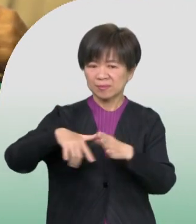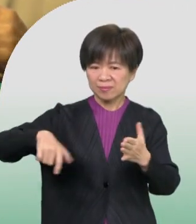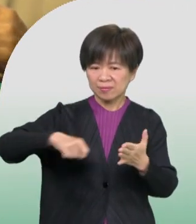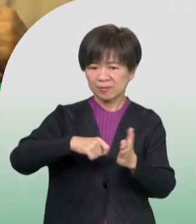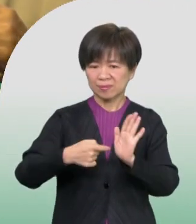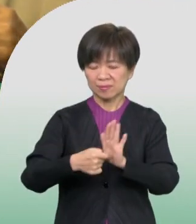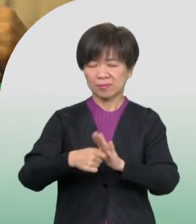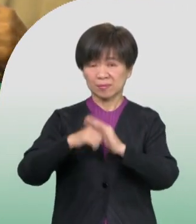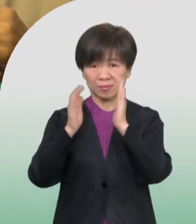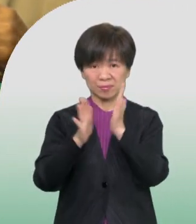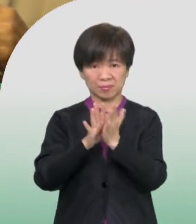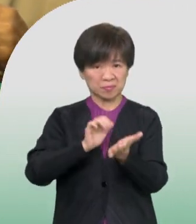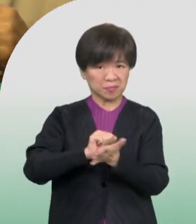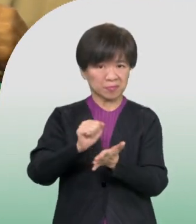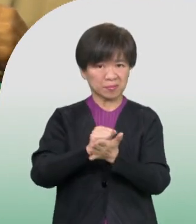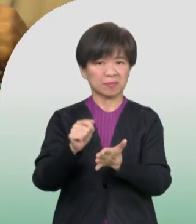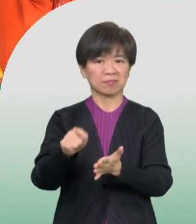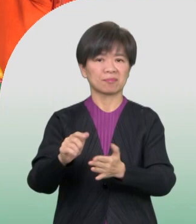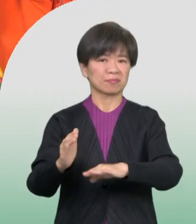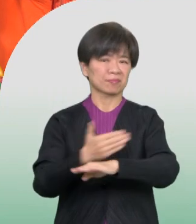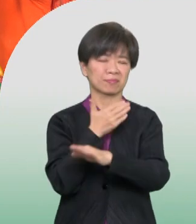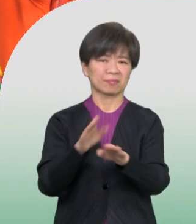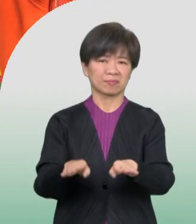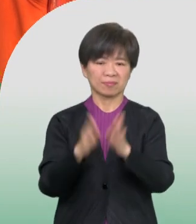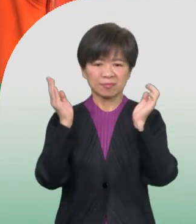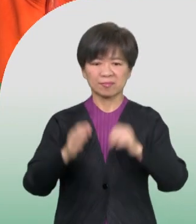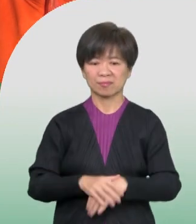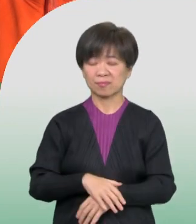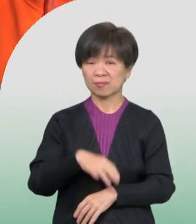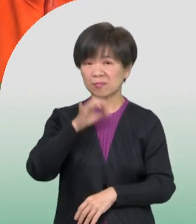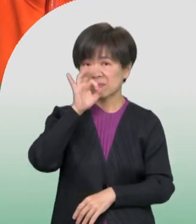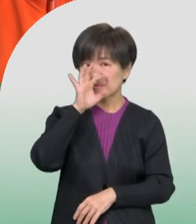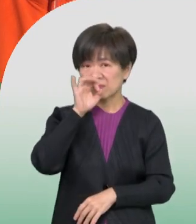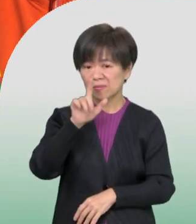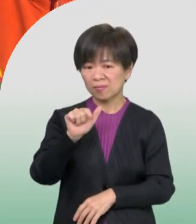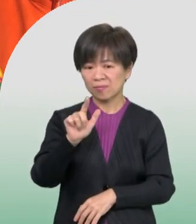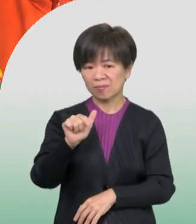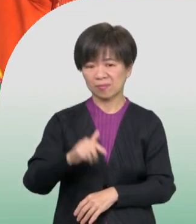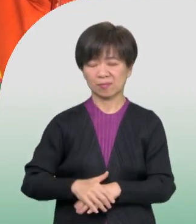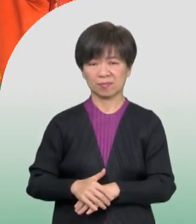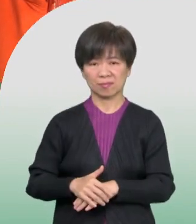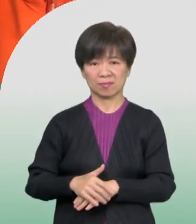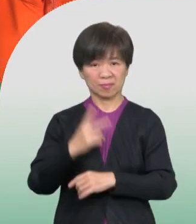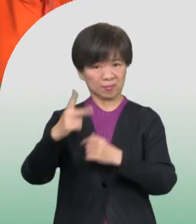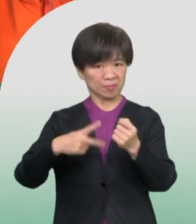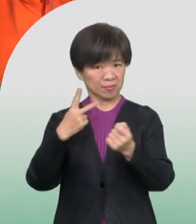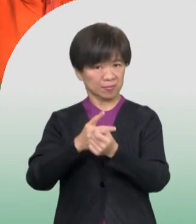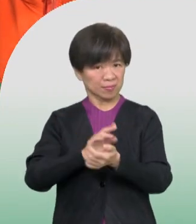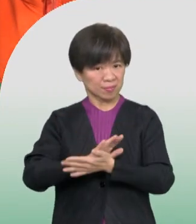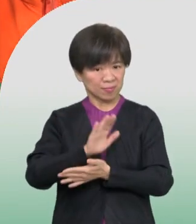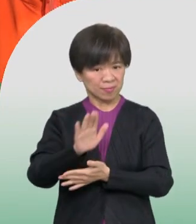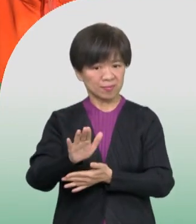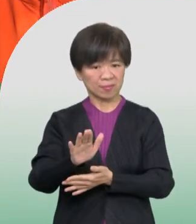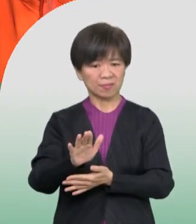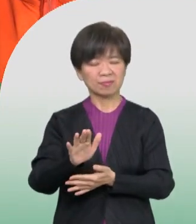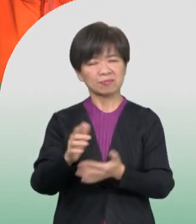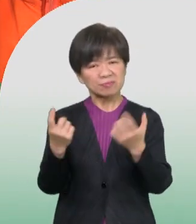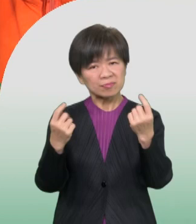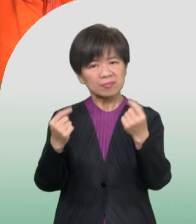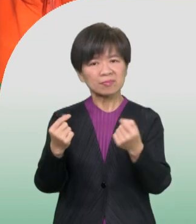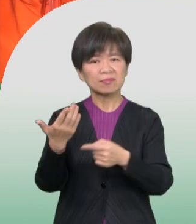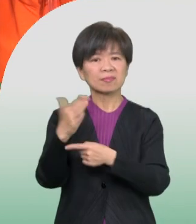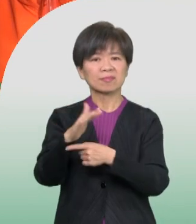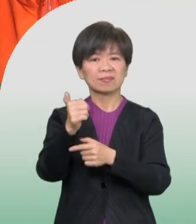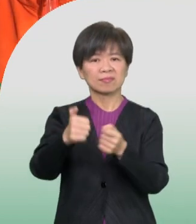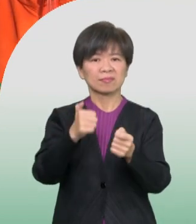全新出版计划启动。 吴楚流老师到安尼两年后，佮读了系佮高兴50年，